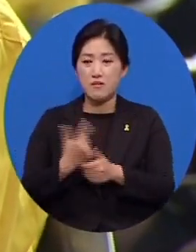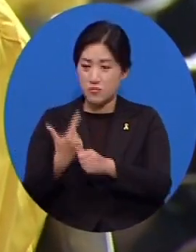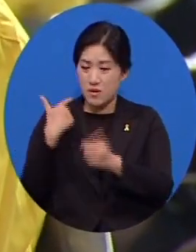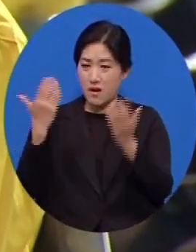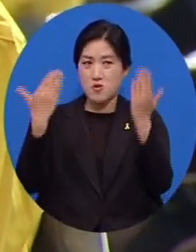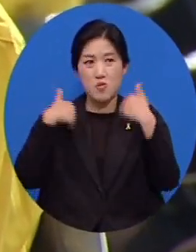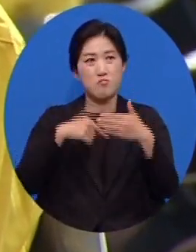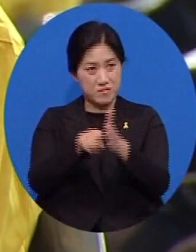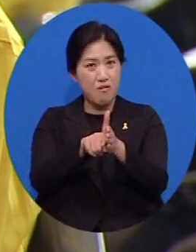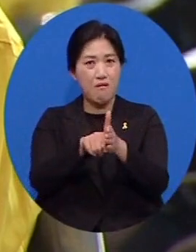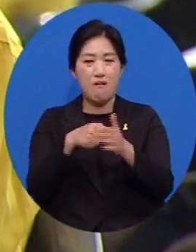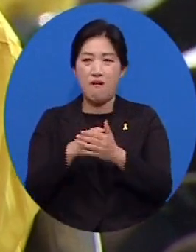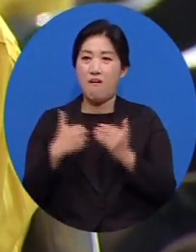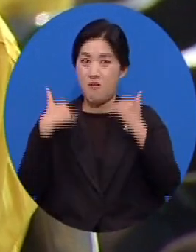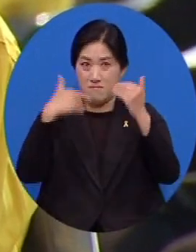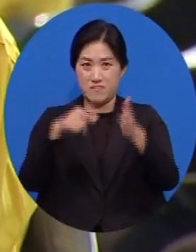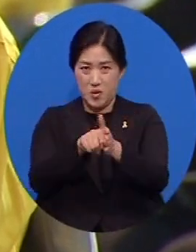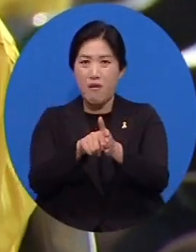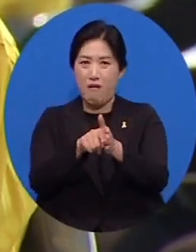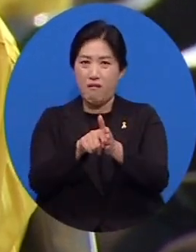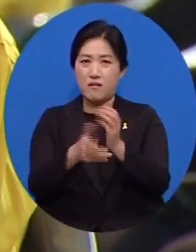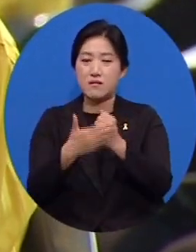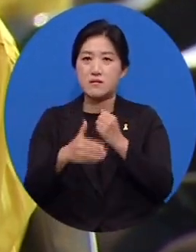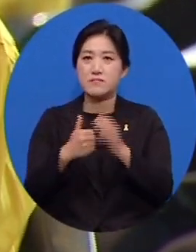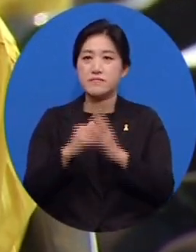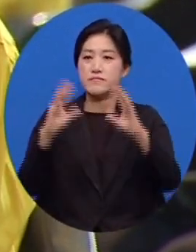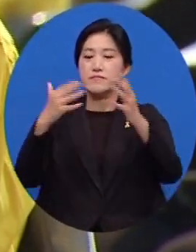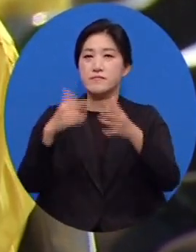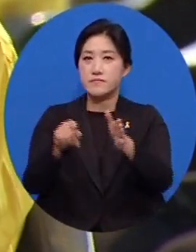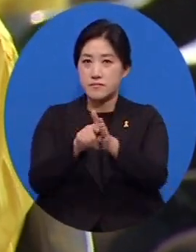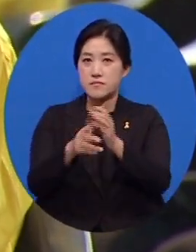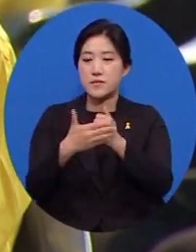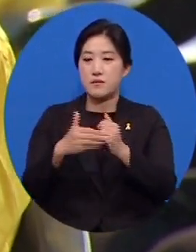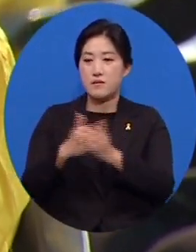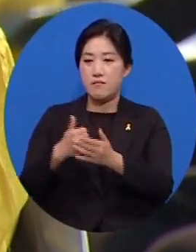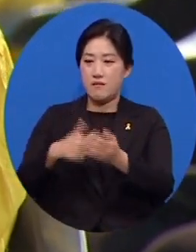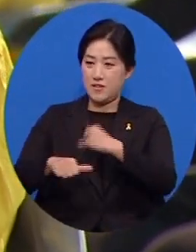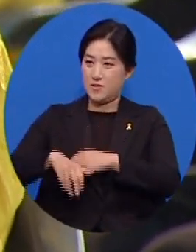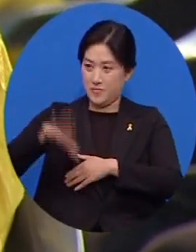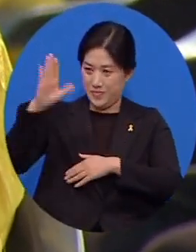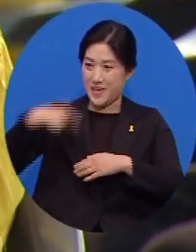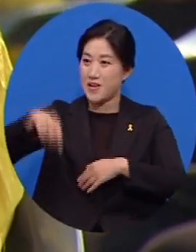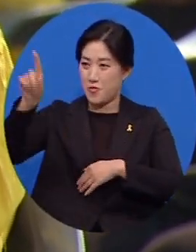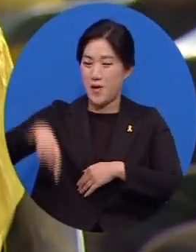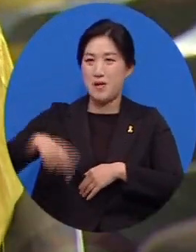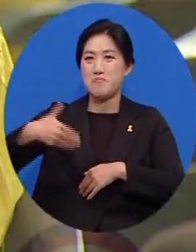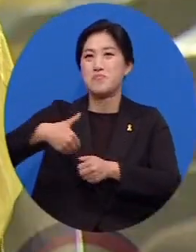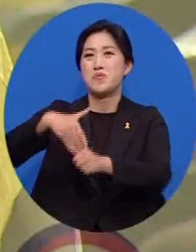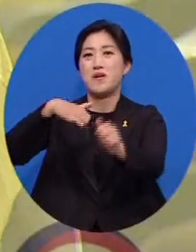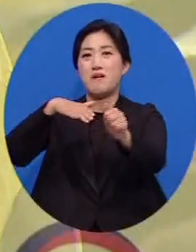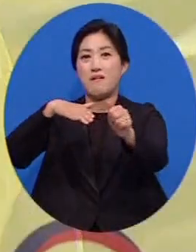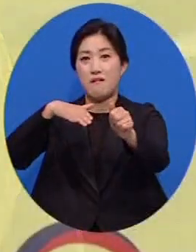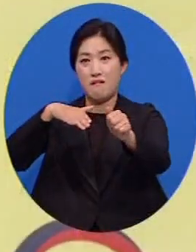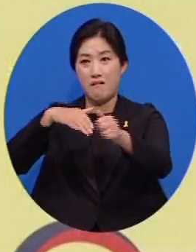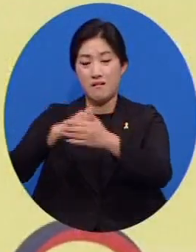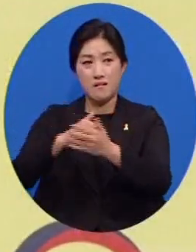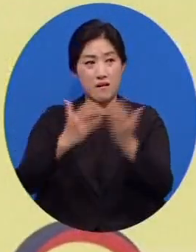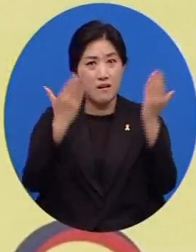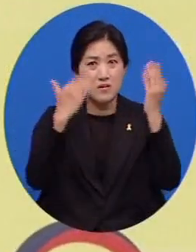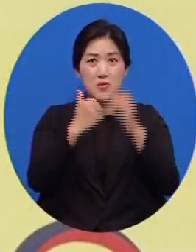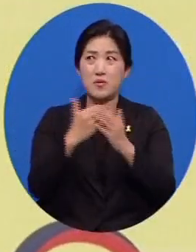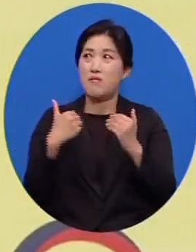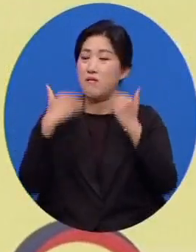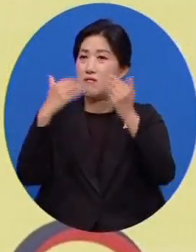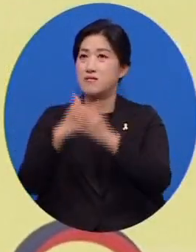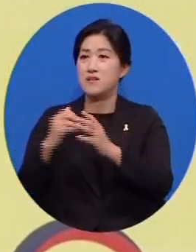믿었고, 어른들을 믿었고, 국가를 믿으며 아이를 학교에 보낸 겁니다. 그런데 학교도,